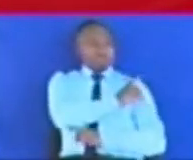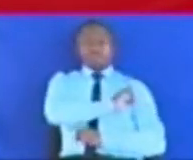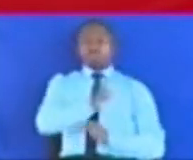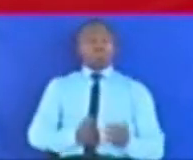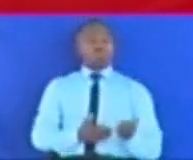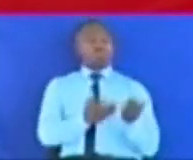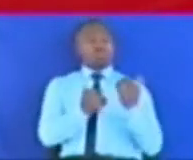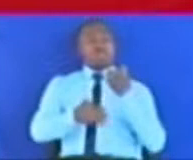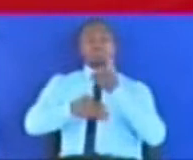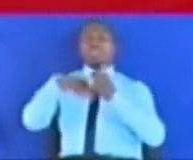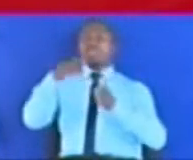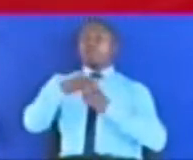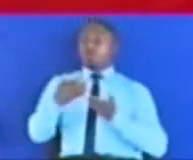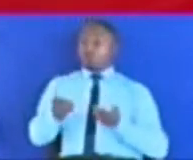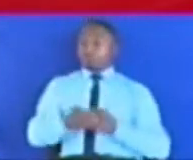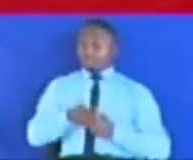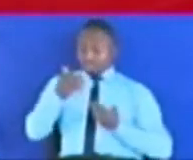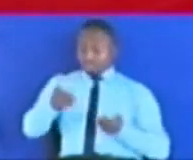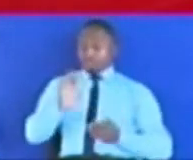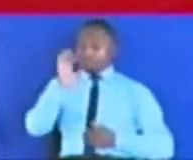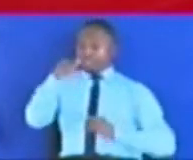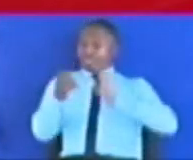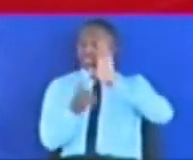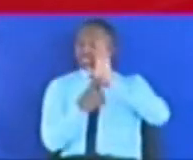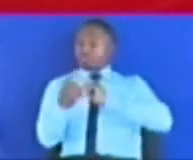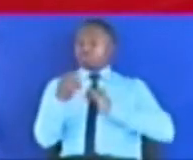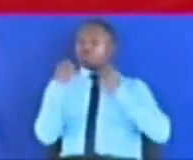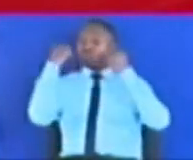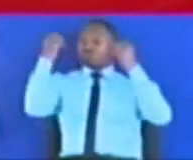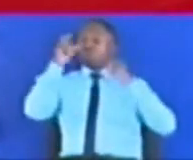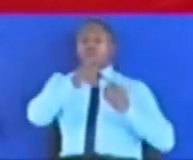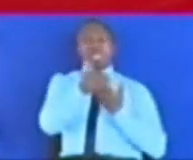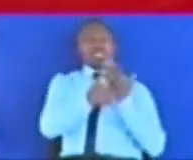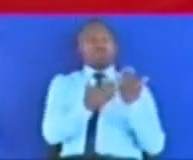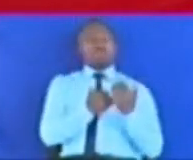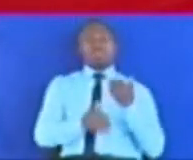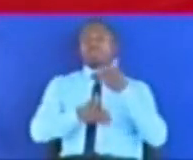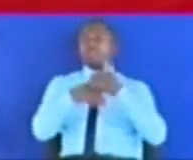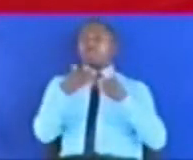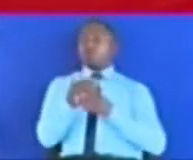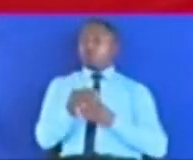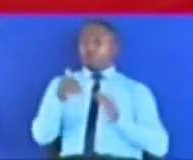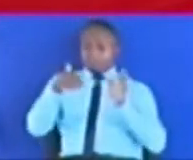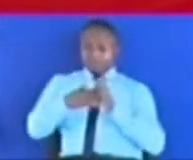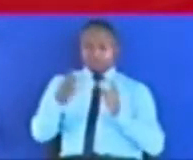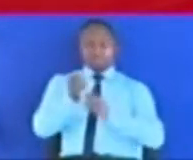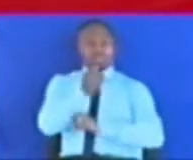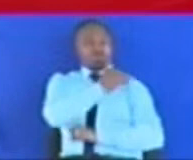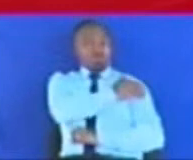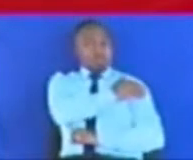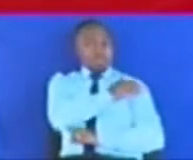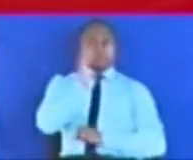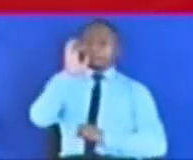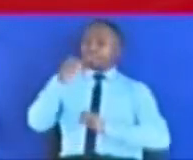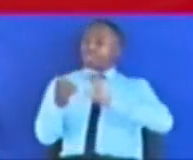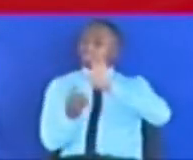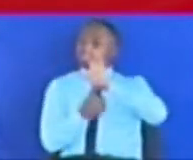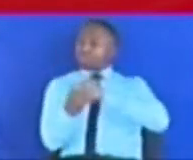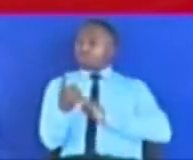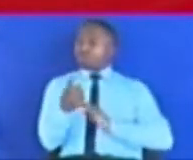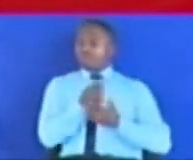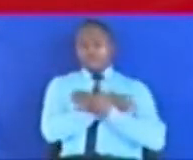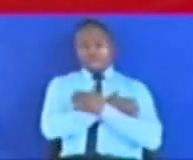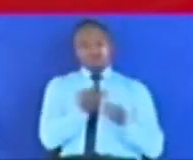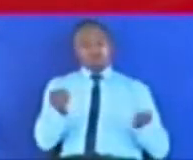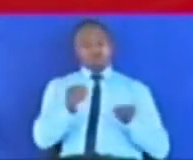kusubiri majengo. Sasa leo tuna miaka 61 ya uhuru, wananchi wanasubiri jengo likamilike ndio wapate huduma. Miaka 61 hakuna